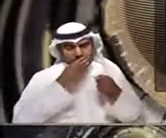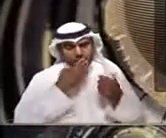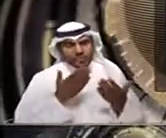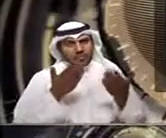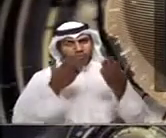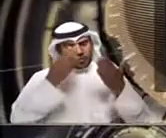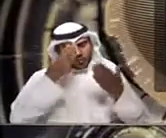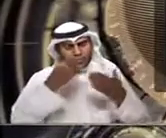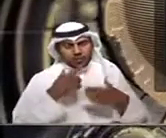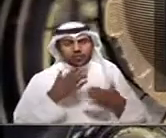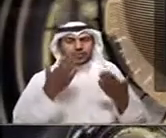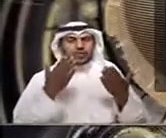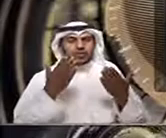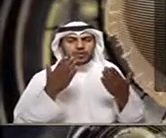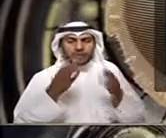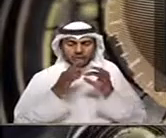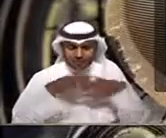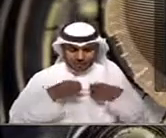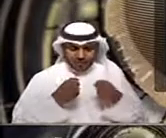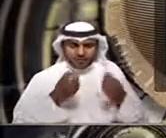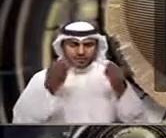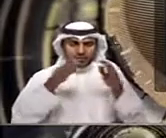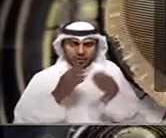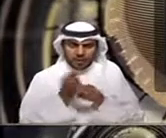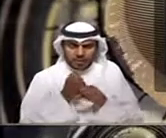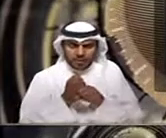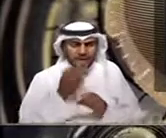متمنيا سموه رعاه الله لمعالي دوام الصحة وموفور العافية